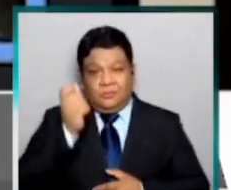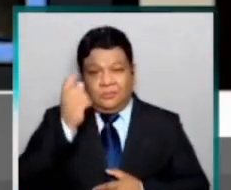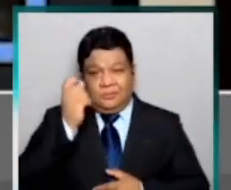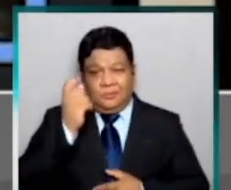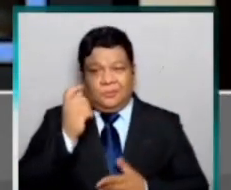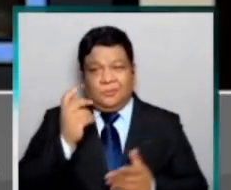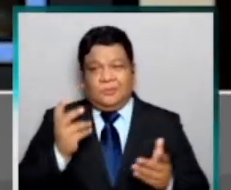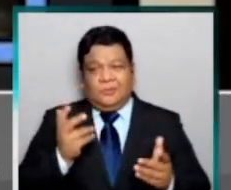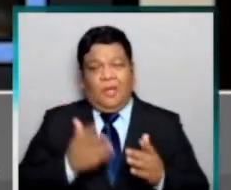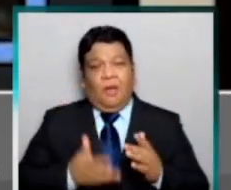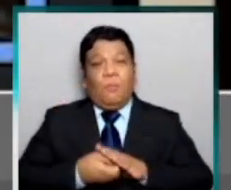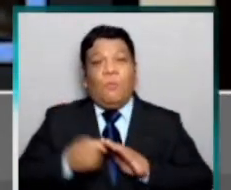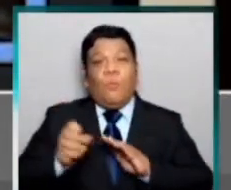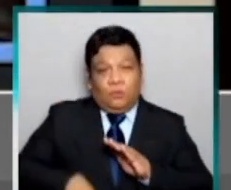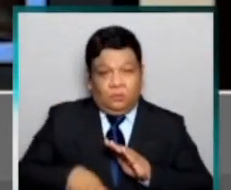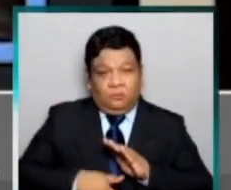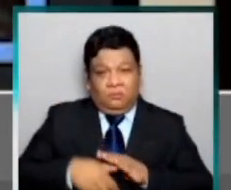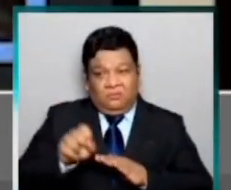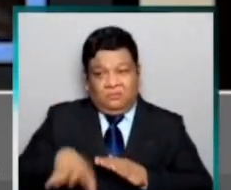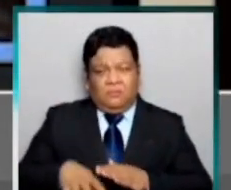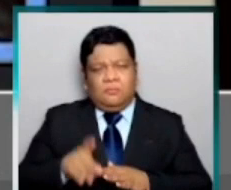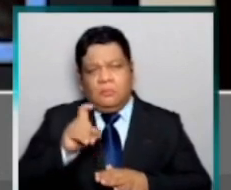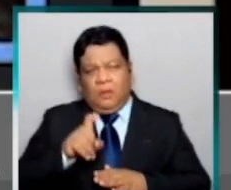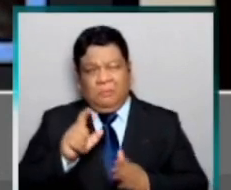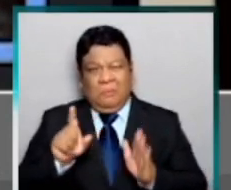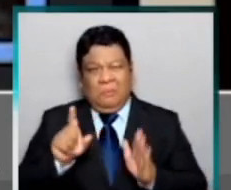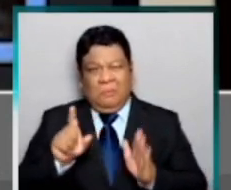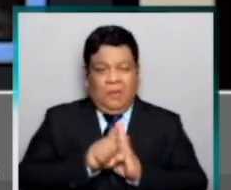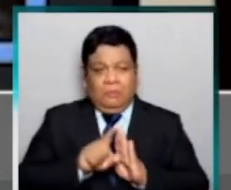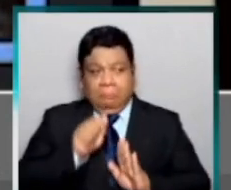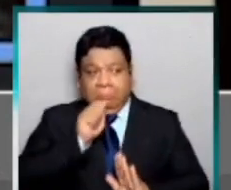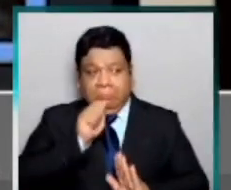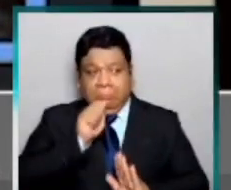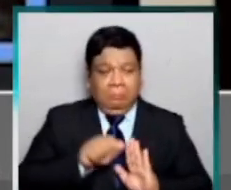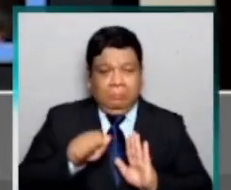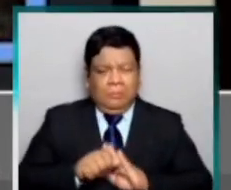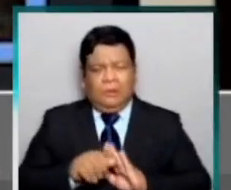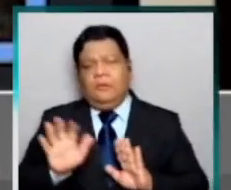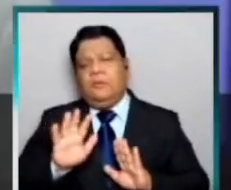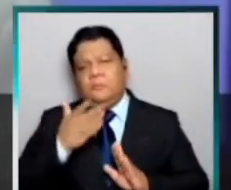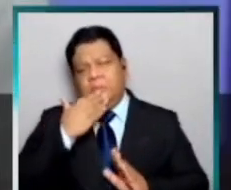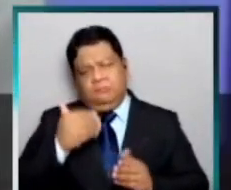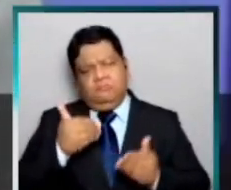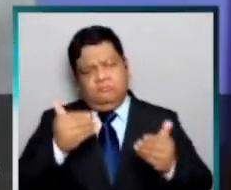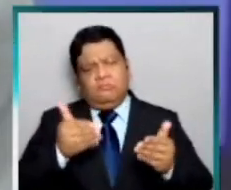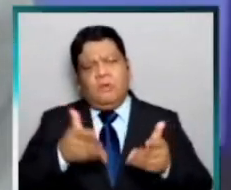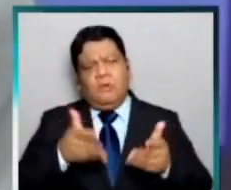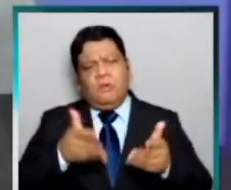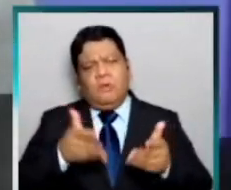ay nagpa-abort, nanlihim, natukasan ka, criminal ka, at pagka-criminal ka, ikukulong ka.